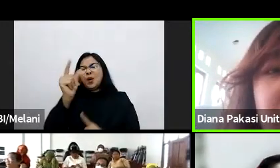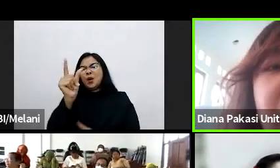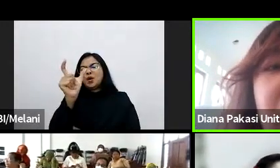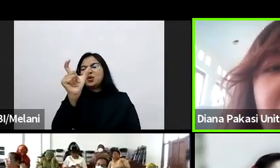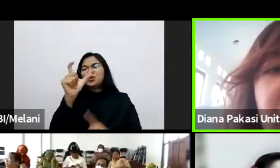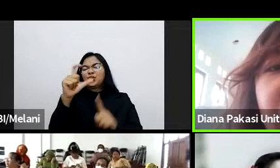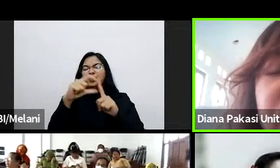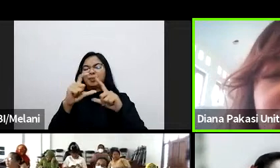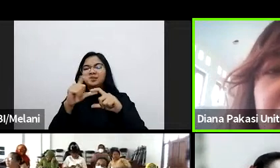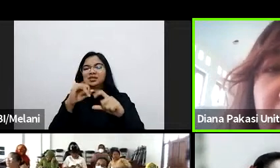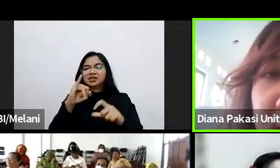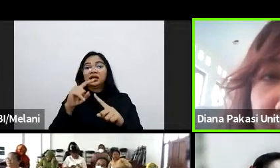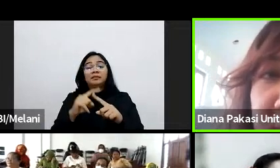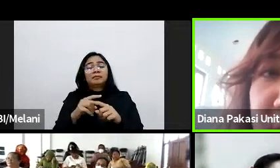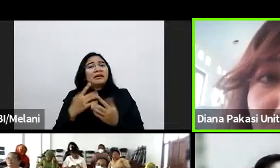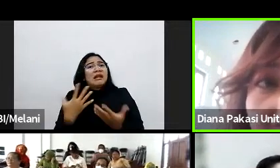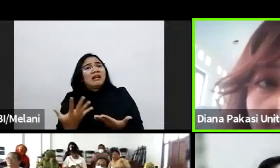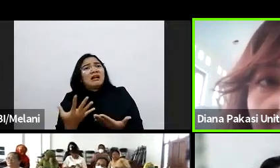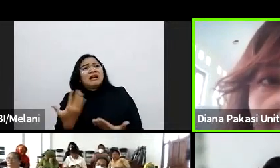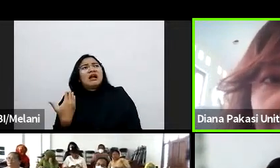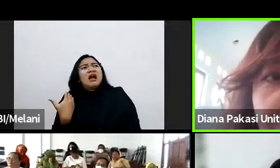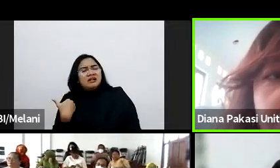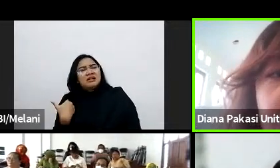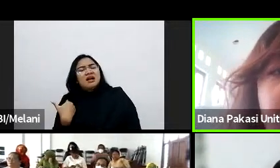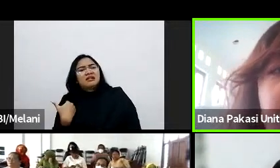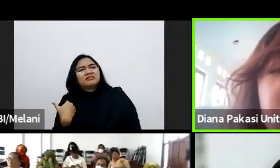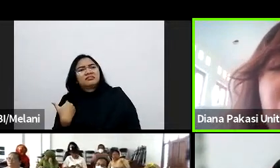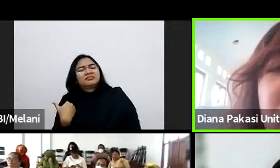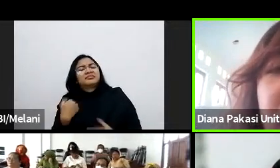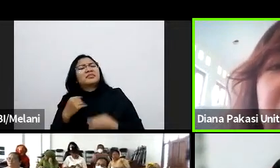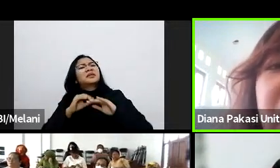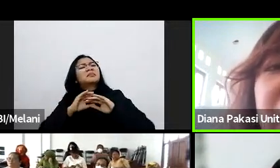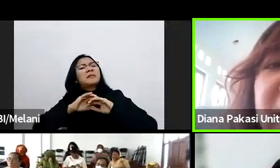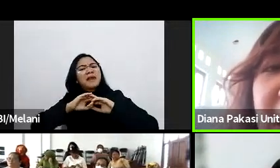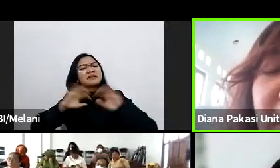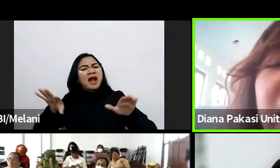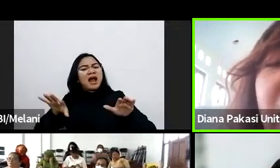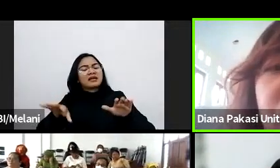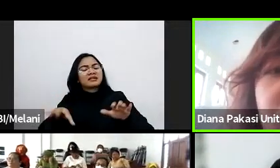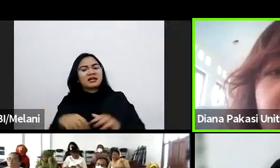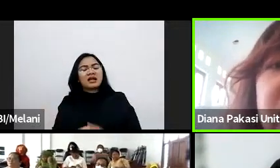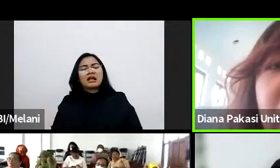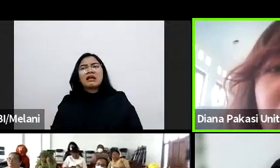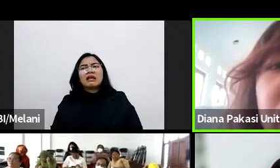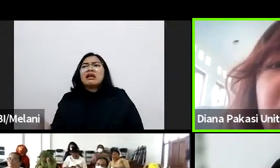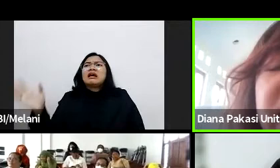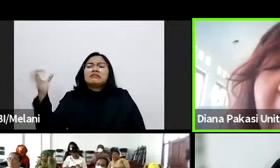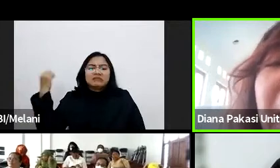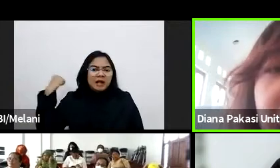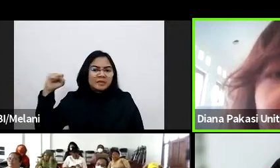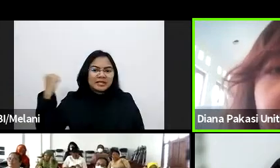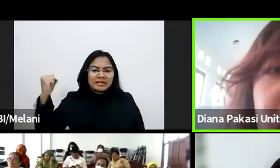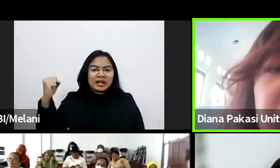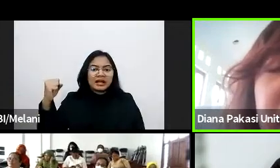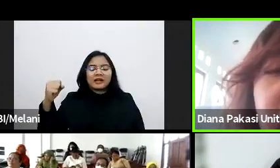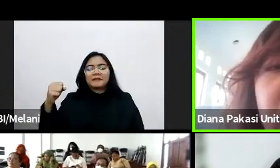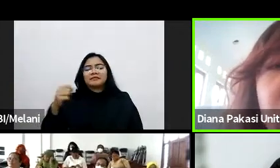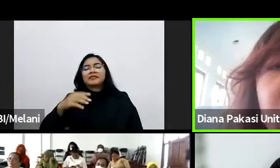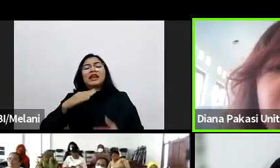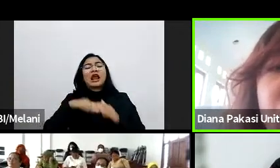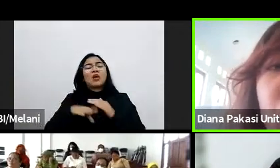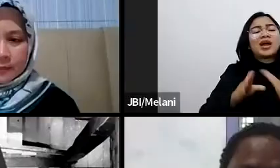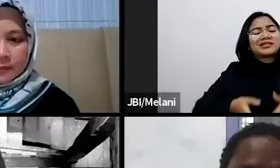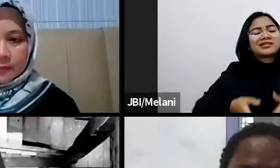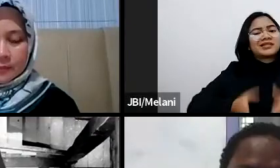sebenarnya di dalam kasus kekerasan seksual ya, yang tentunya tidak bisa melalui jalur yang disamakan tadi